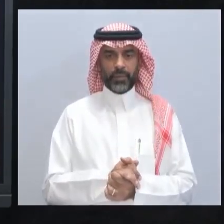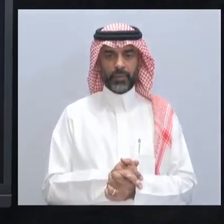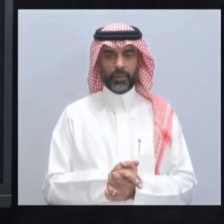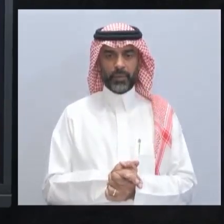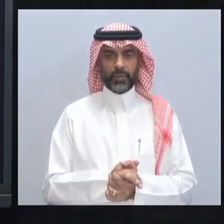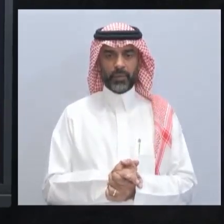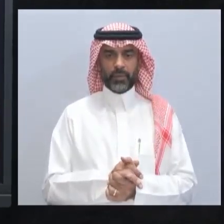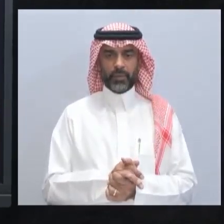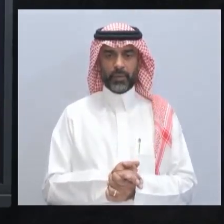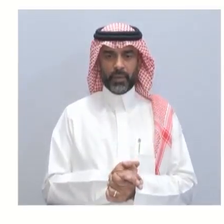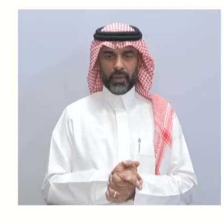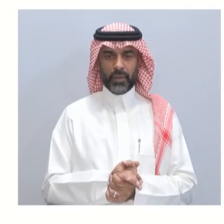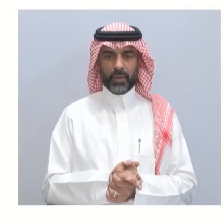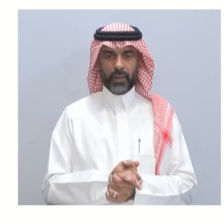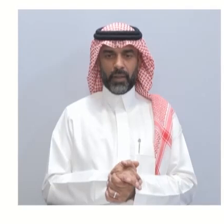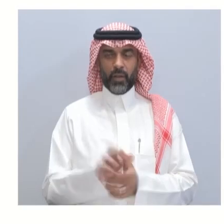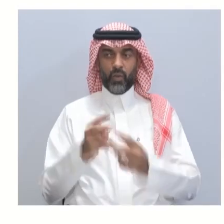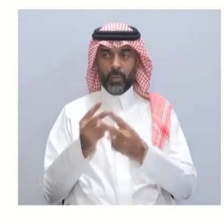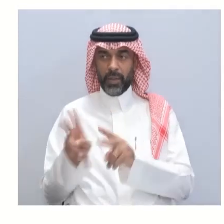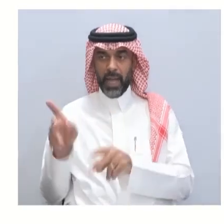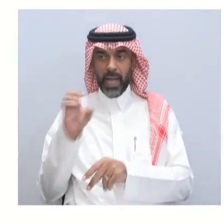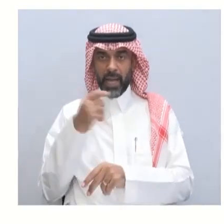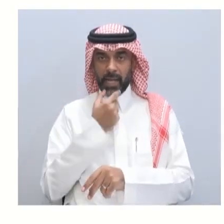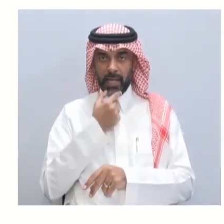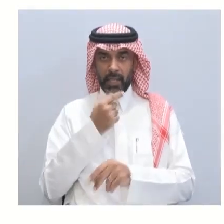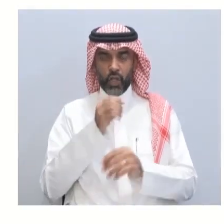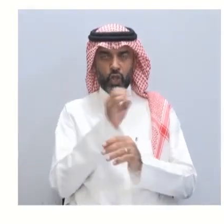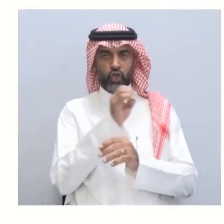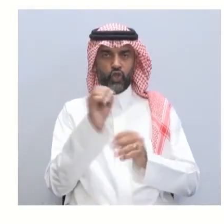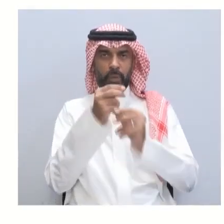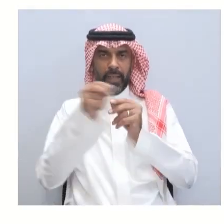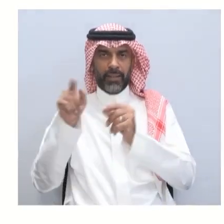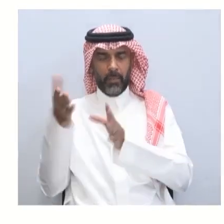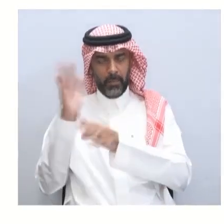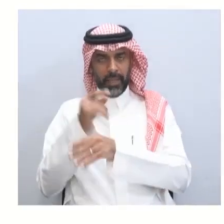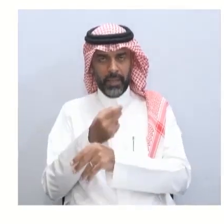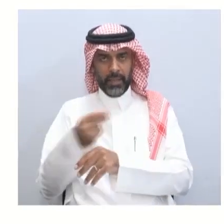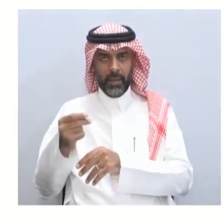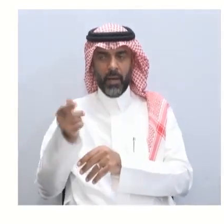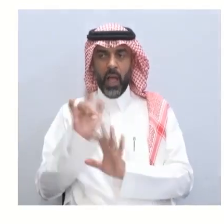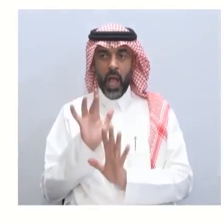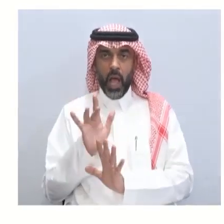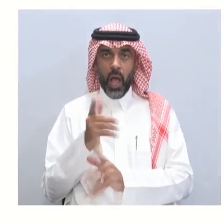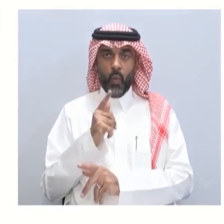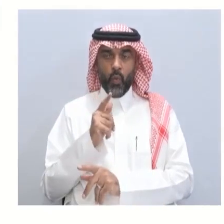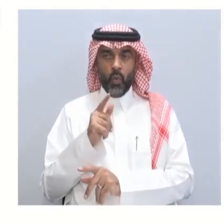نحددها بعد واذا كانت البدايه هي اللغه العربيه سيفعل الجمله الثانيه